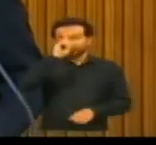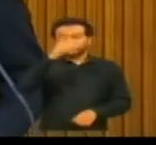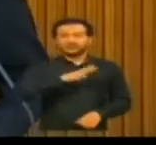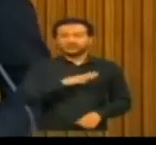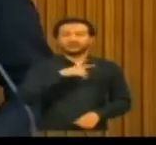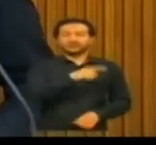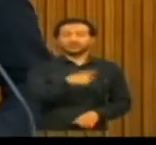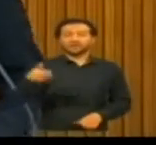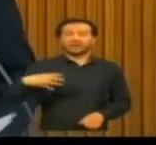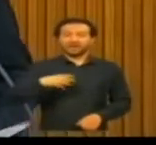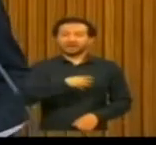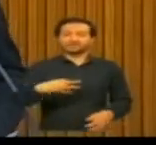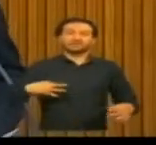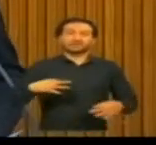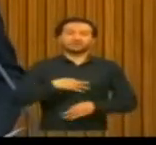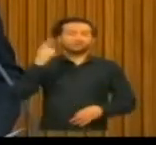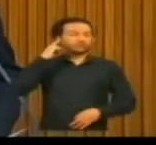vardır, o anneye saygı duymak.